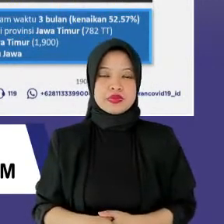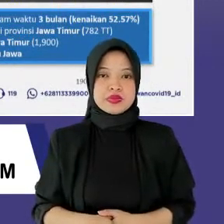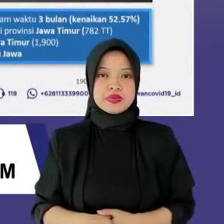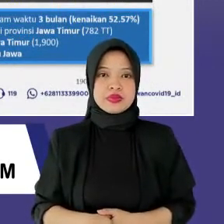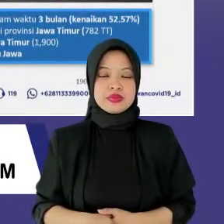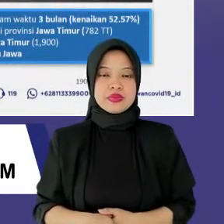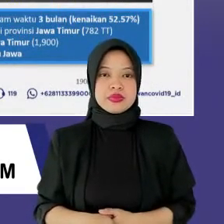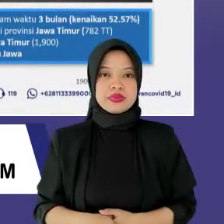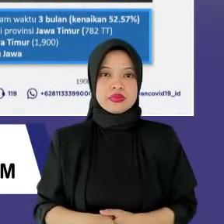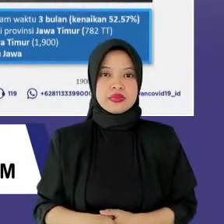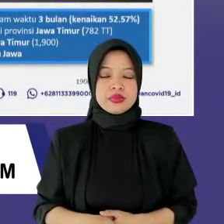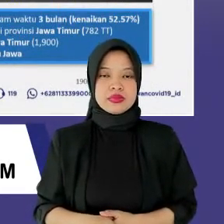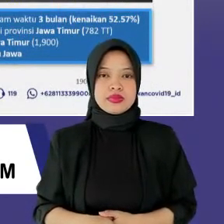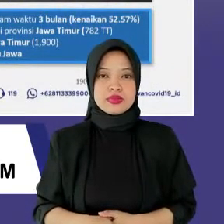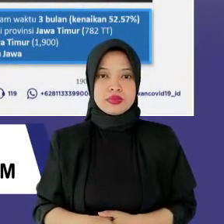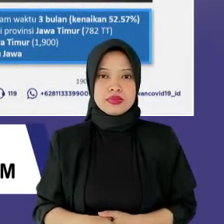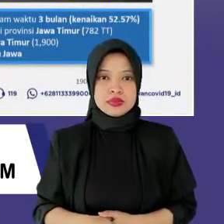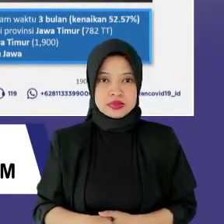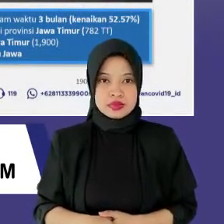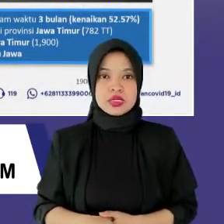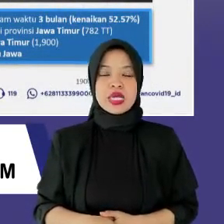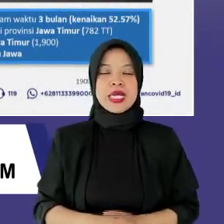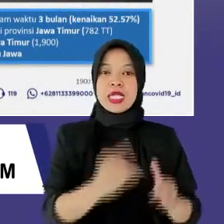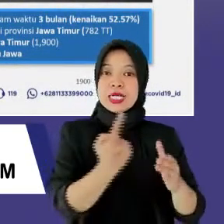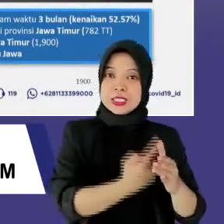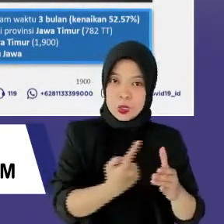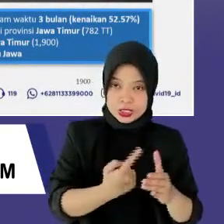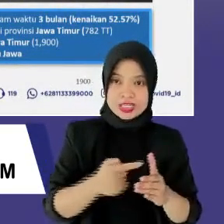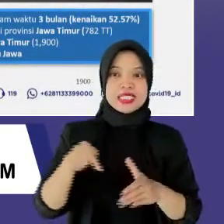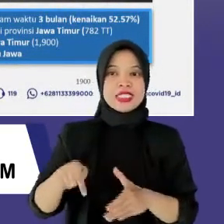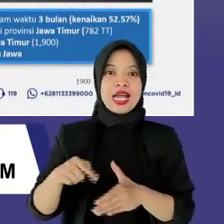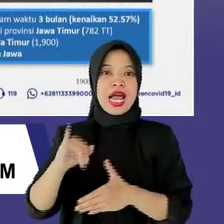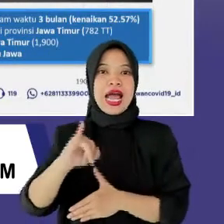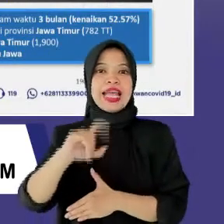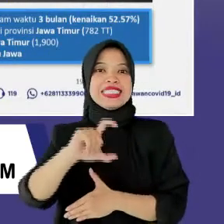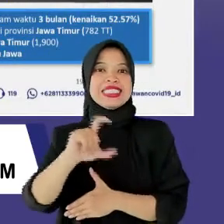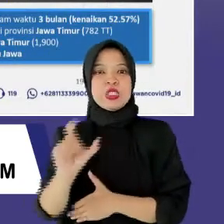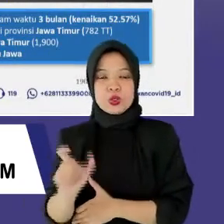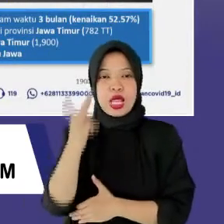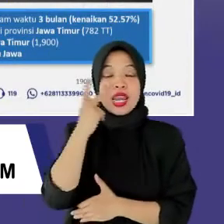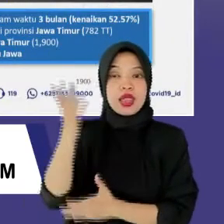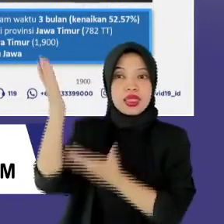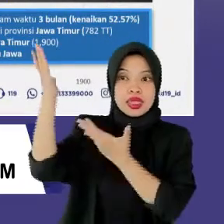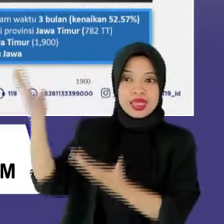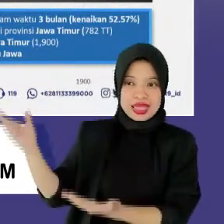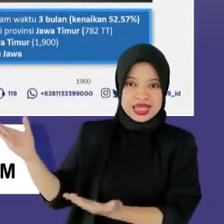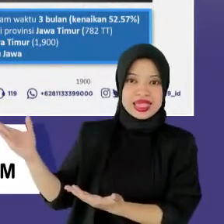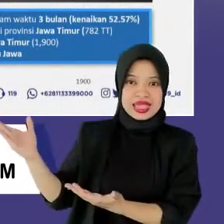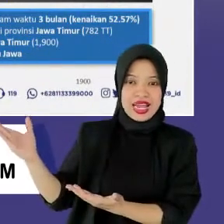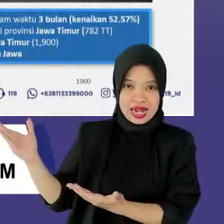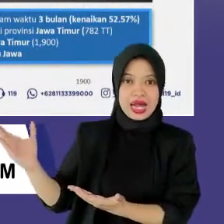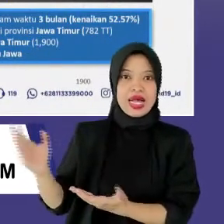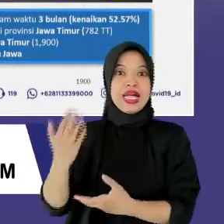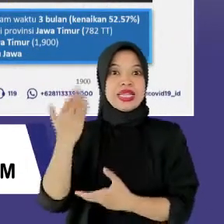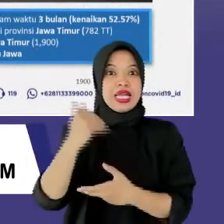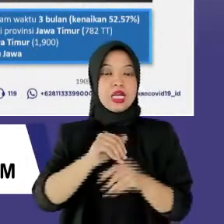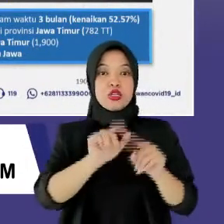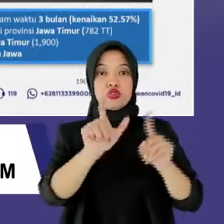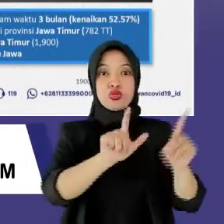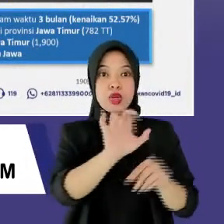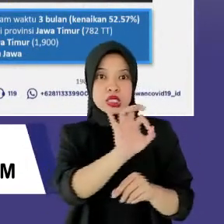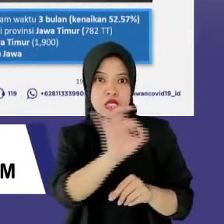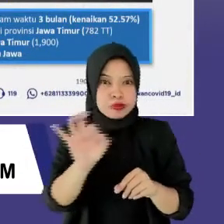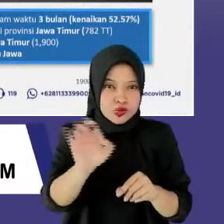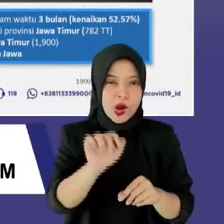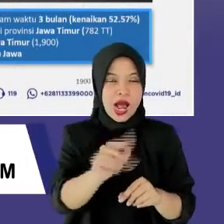kita lihat terkait dengan sebelumnya isolasi, sekarang ke ICU. Nah, bisa kelihatan Dokter Lula, kalau tadi kita berbicara angka